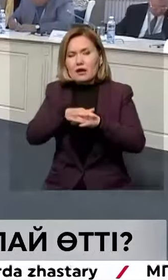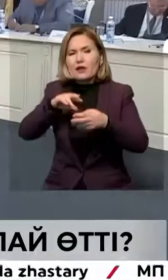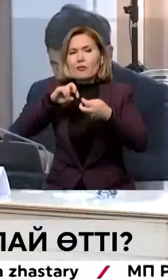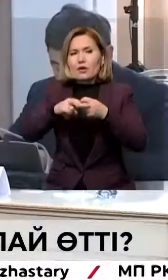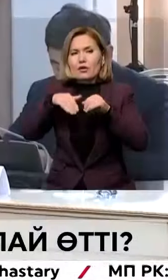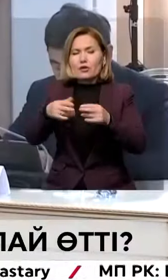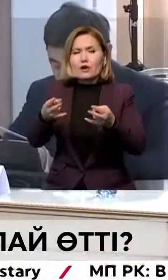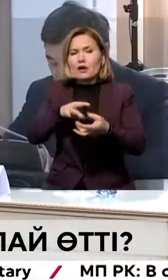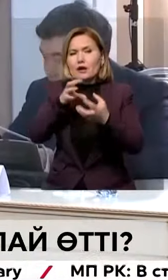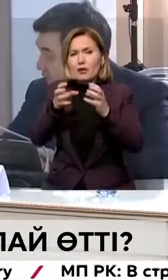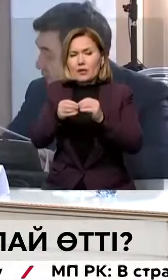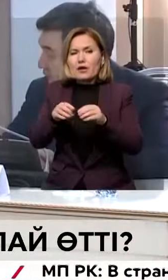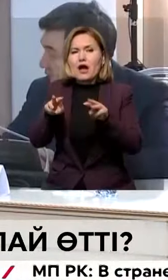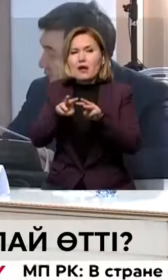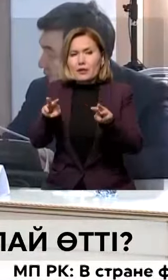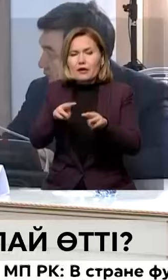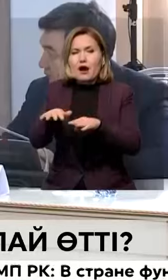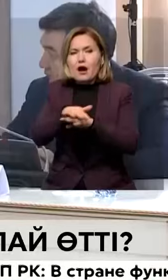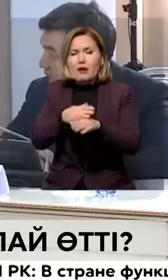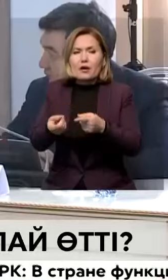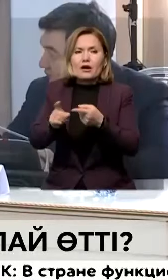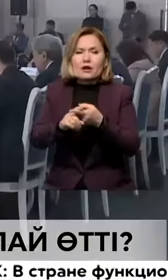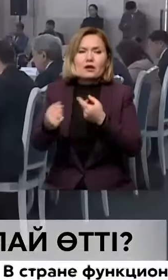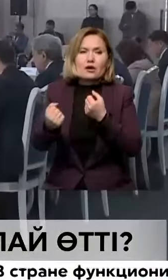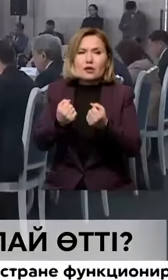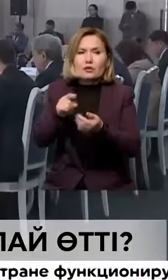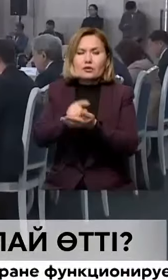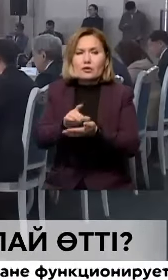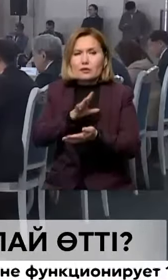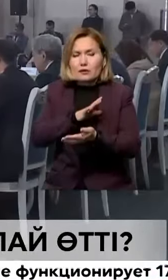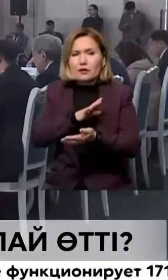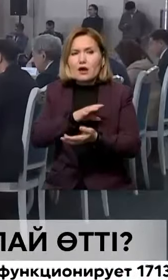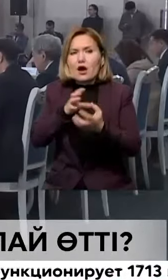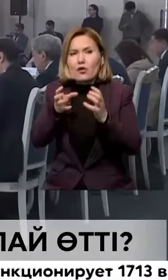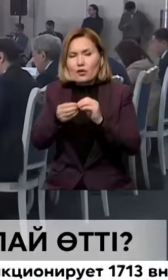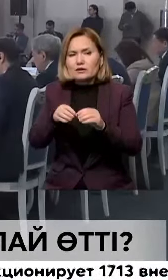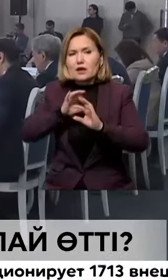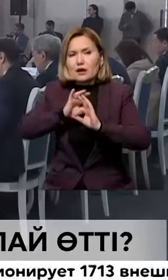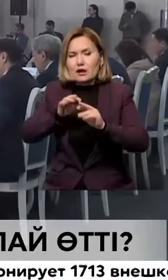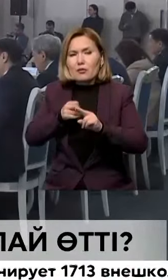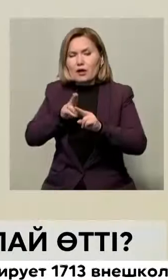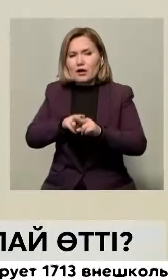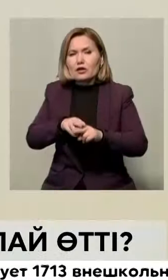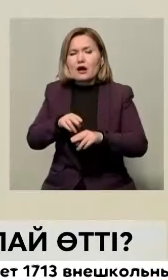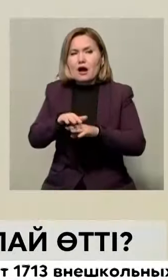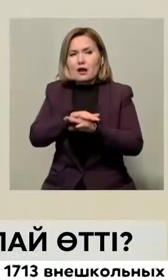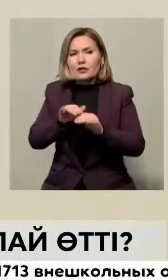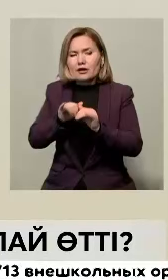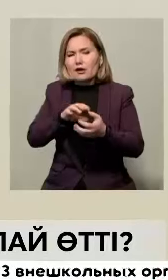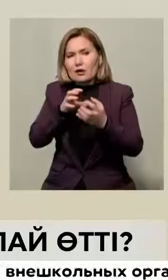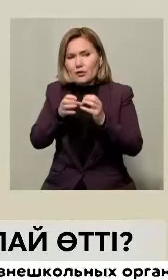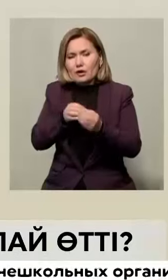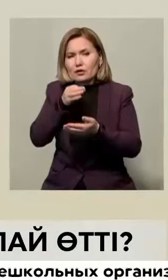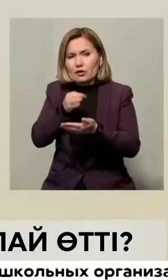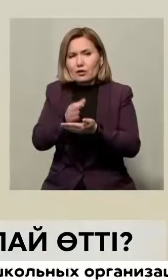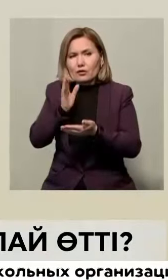шешу керек. Бұл үшін билік пен бұқараның байланысы тығыз болған жөн. Ермұрат Бапи осылай деп азаматтық қоғамды жетілдіруді ұсынды. Нәтижесіз